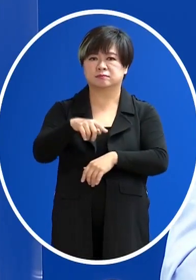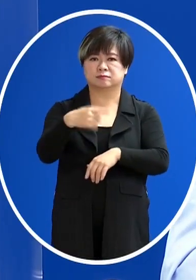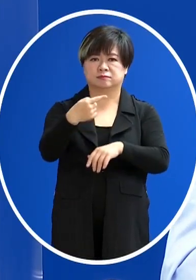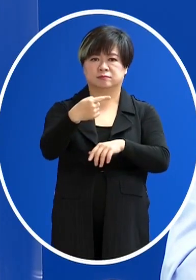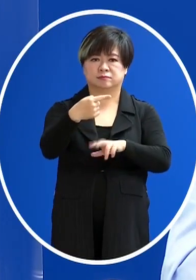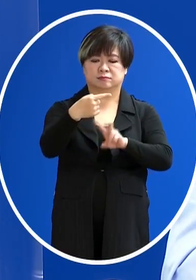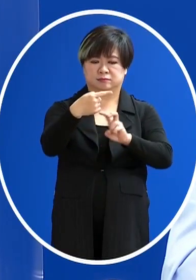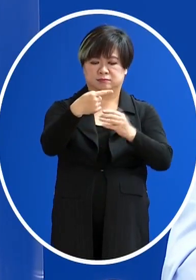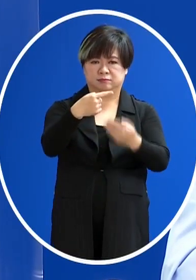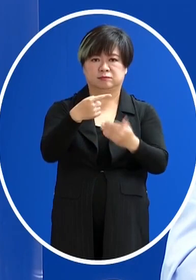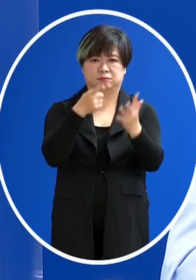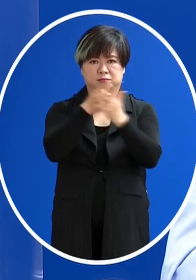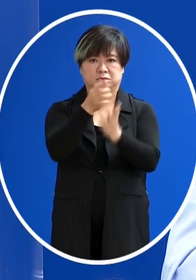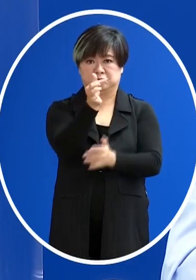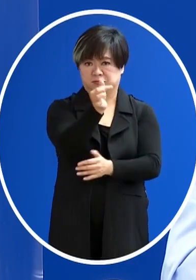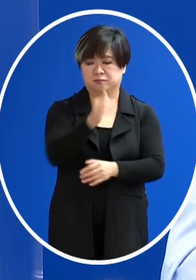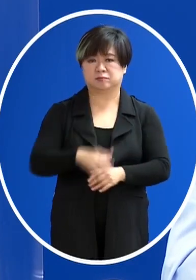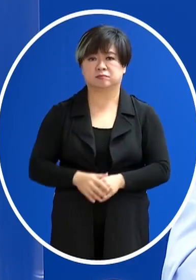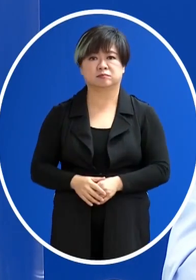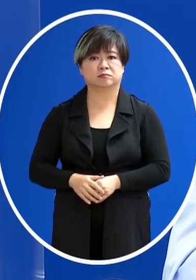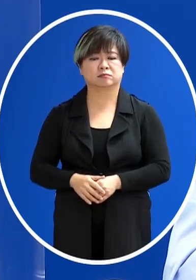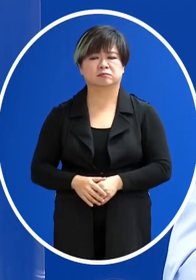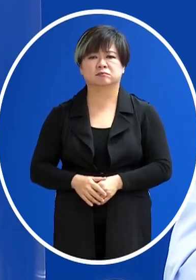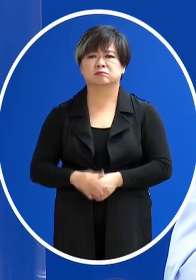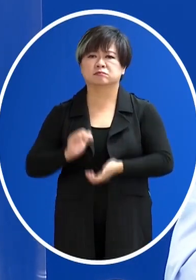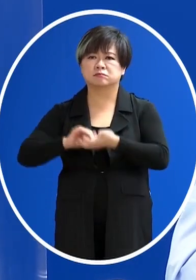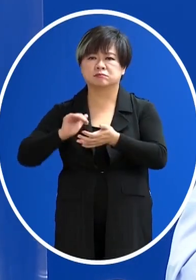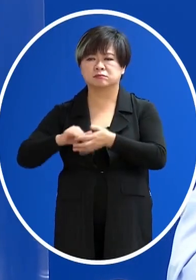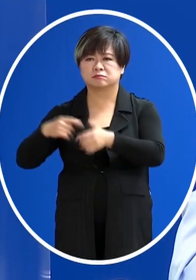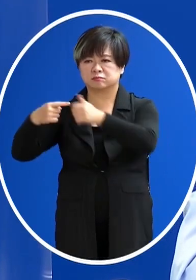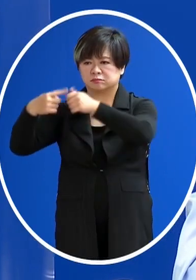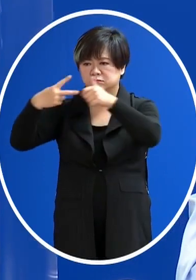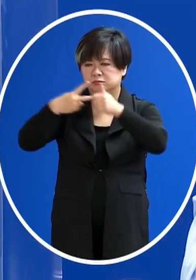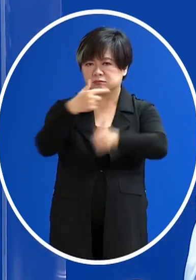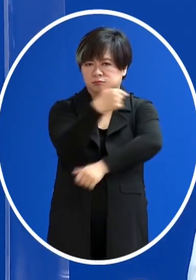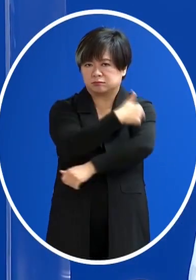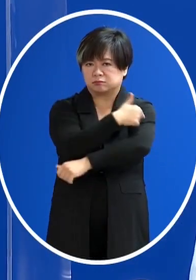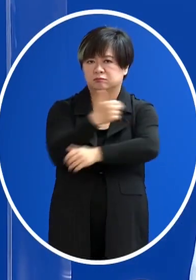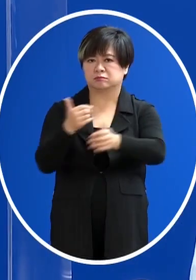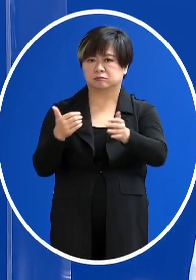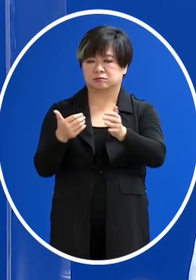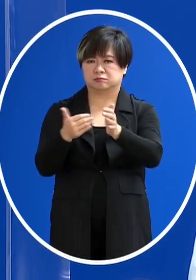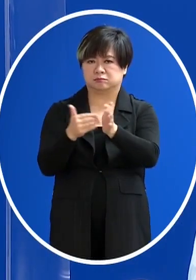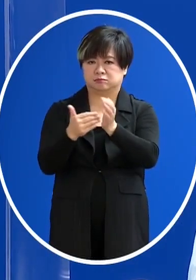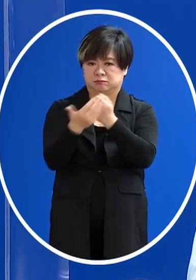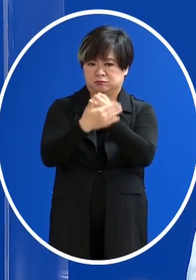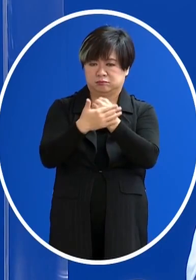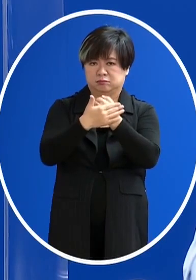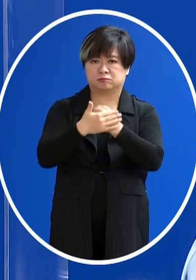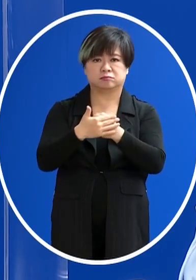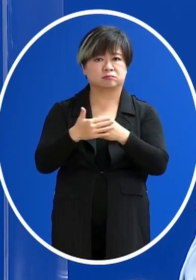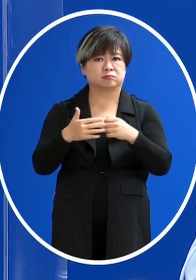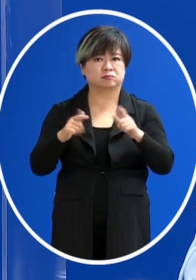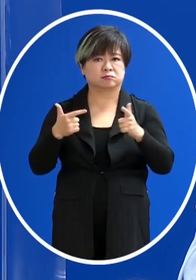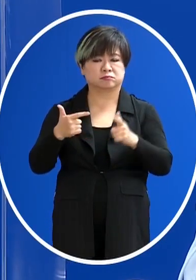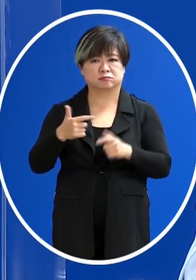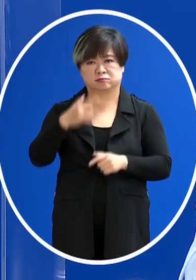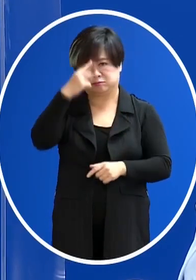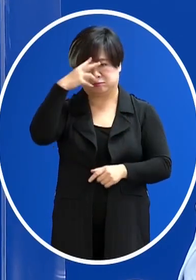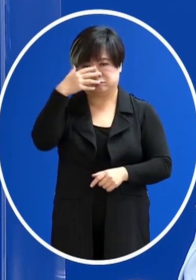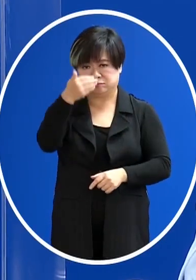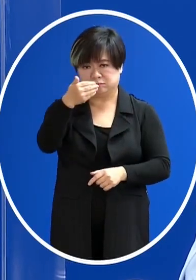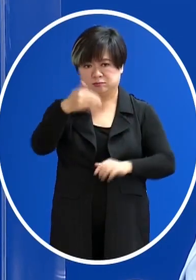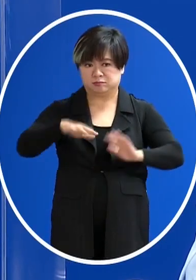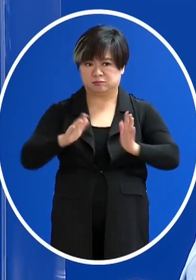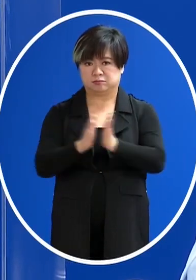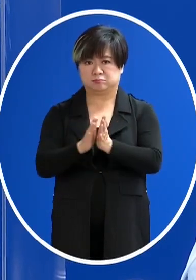阳性，然后那我们知道，当然这个不管是第一剂或第二剂的疫苗，它要产生足够的保护力，其实都不会是在第9天的时候就可